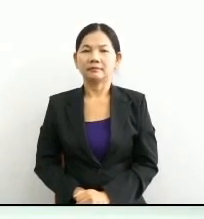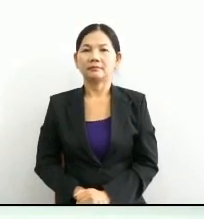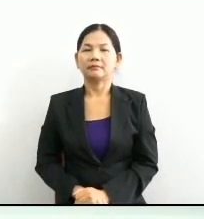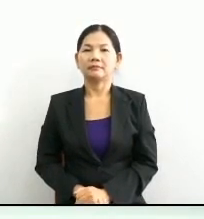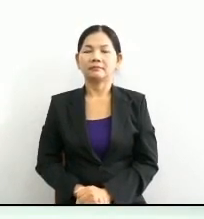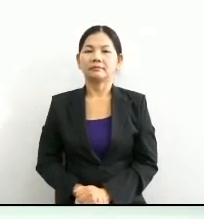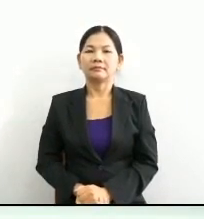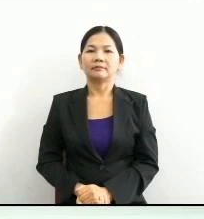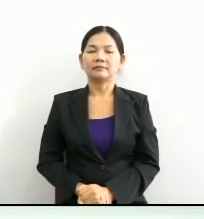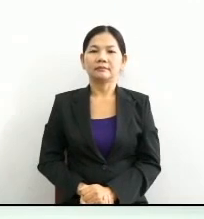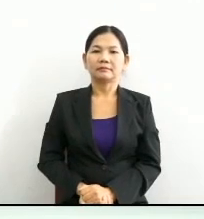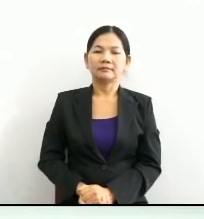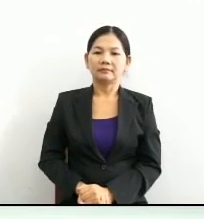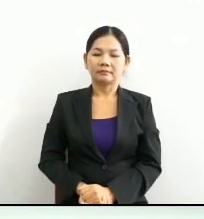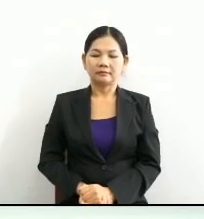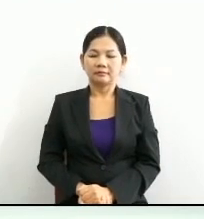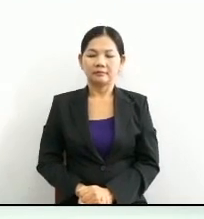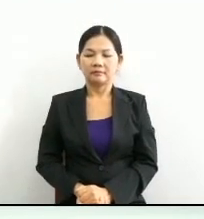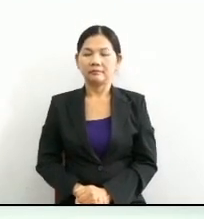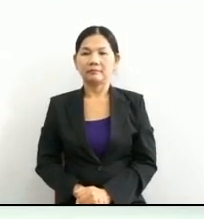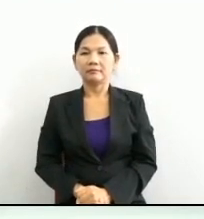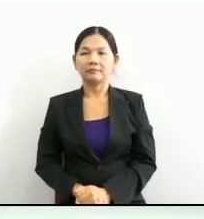ca đi bị à